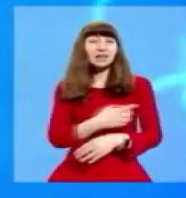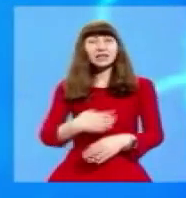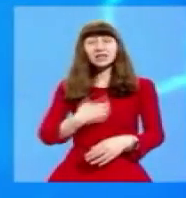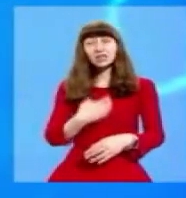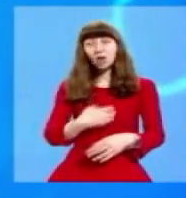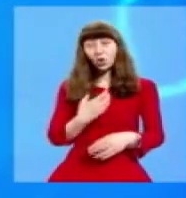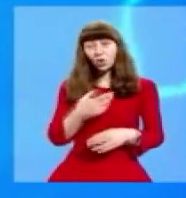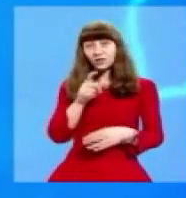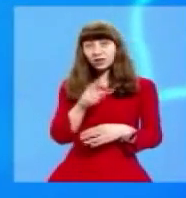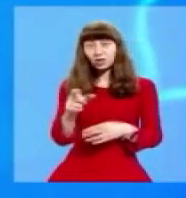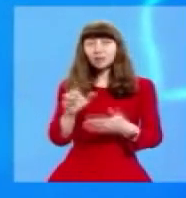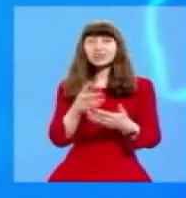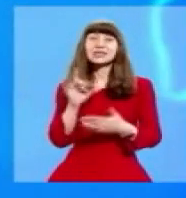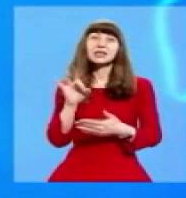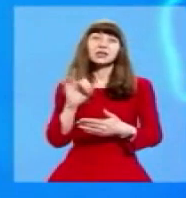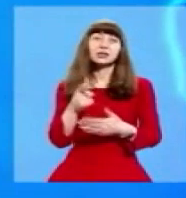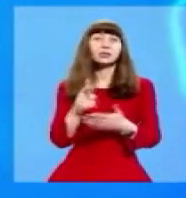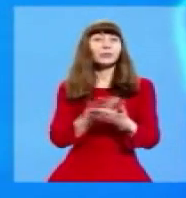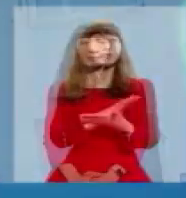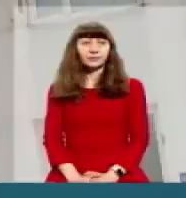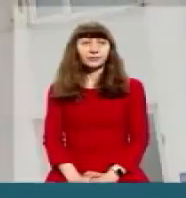граждан скрининг проводится бесплатно.